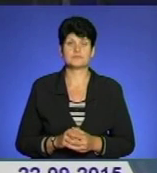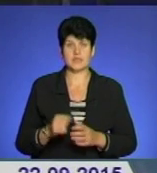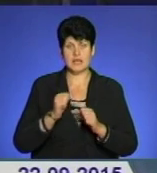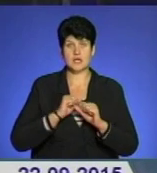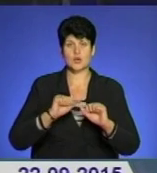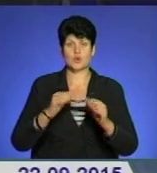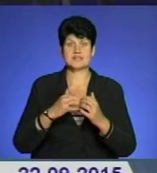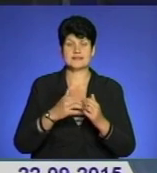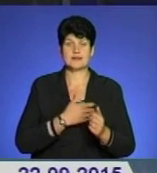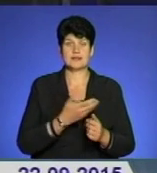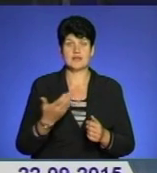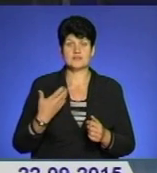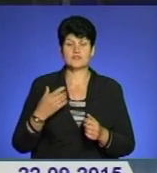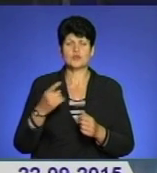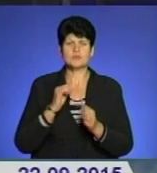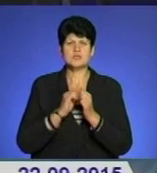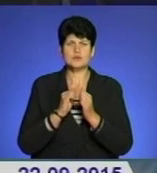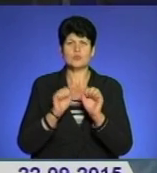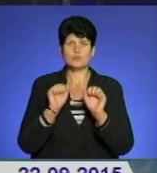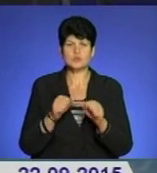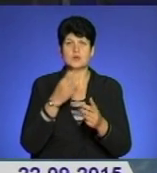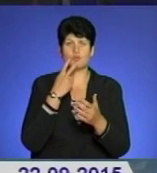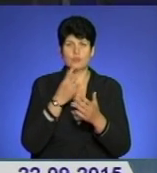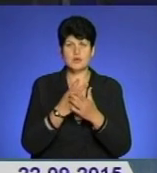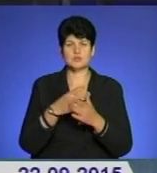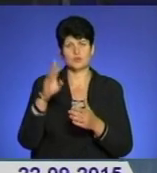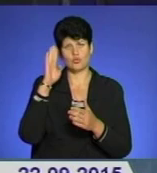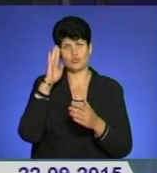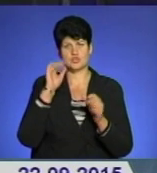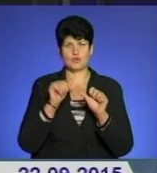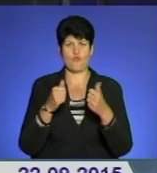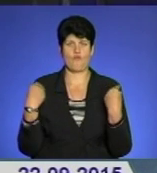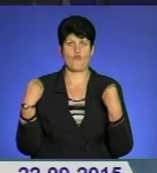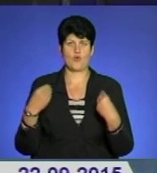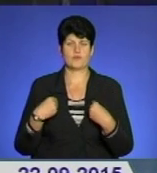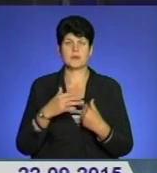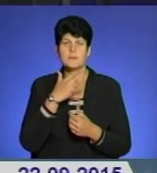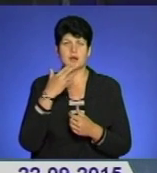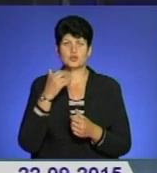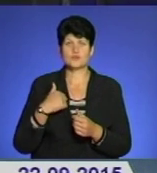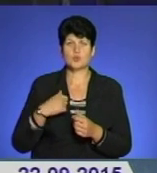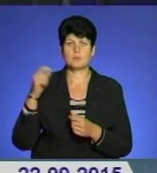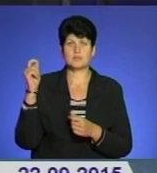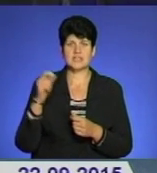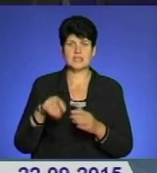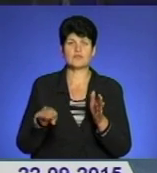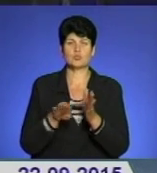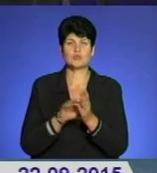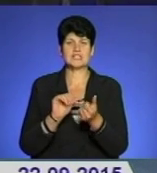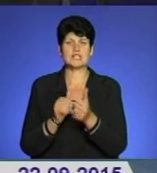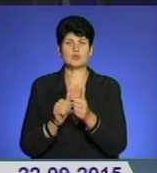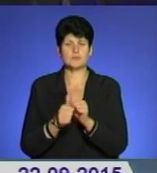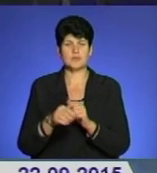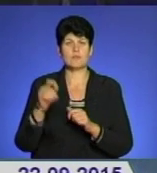Герої серед нас. У Тернополі все частіше можна побачити чоловіків у формі. Багато військових приїхали у відпустки та на ротацію. Про війну